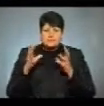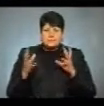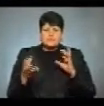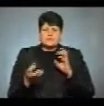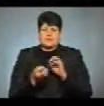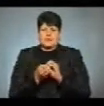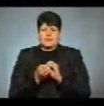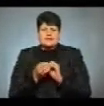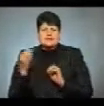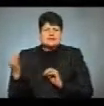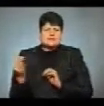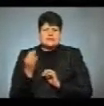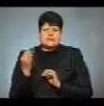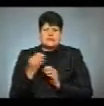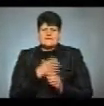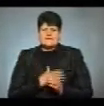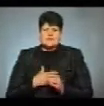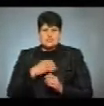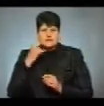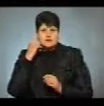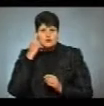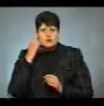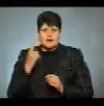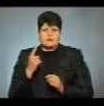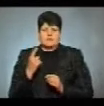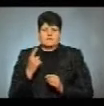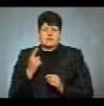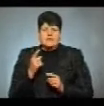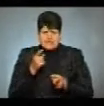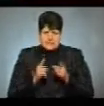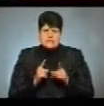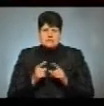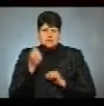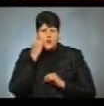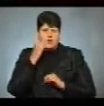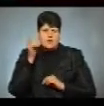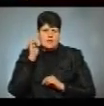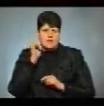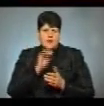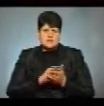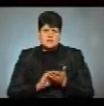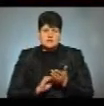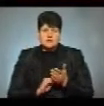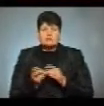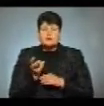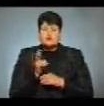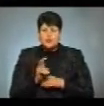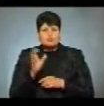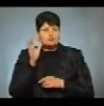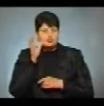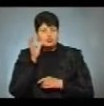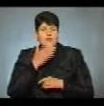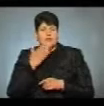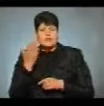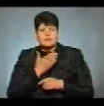підсумувати найцікавіші, найважливіші думки дійсно класиків. Прийшов послухати лекцію тернопільський